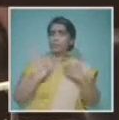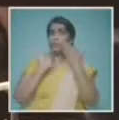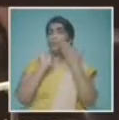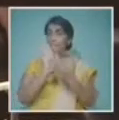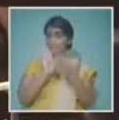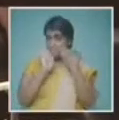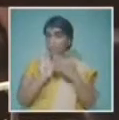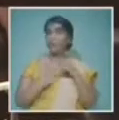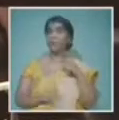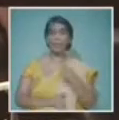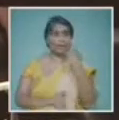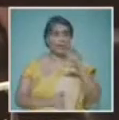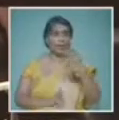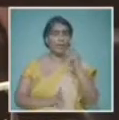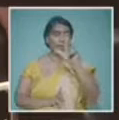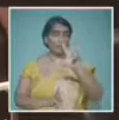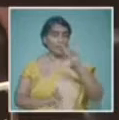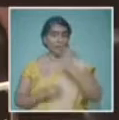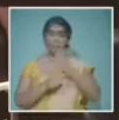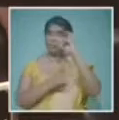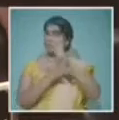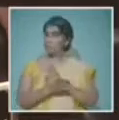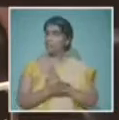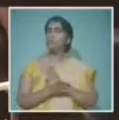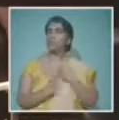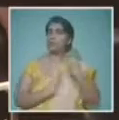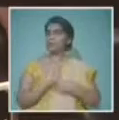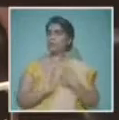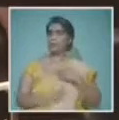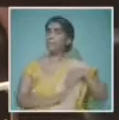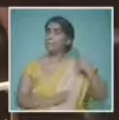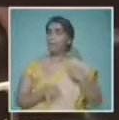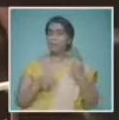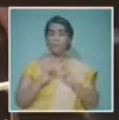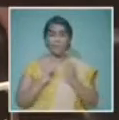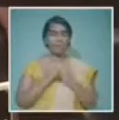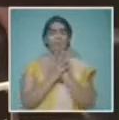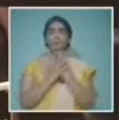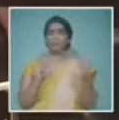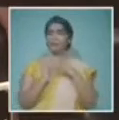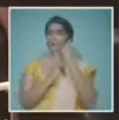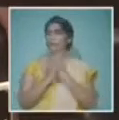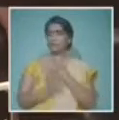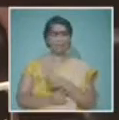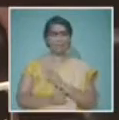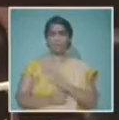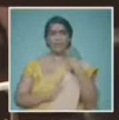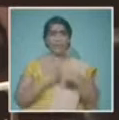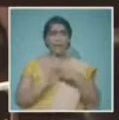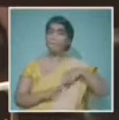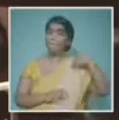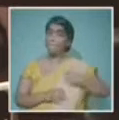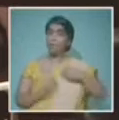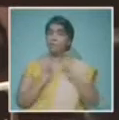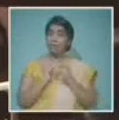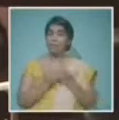තිබෙනවා මේ 1978 ආණ්ඩුක්‍රම ව්‍යවස්ථාව අපේ රටේ මූලික ගැටලු විසඳීමට සමත් වෙන ව්‍යවස්ථාවක් නෙවෙයි, අපේ රටේ මූලික